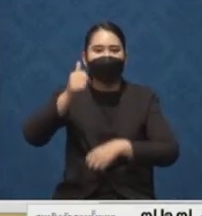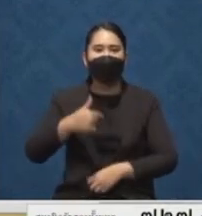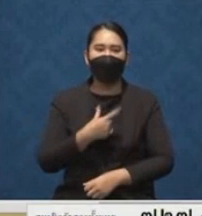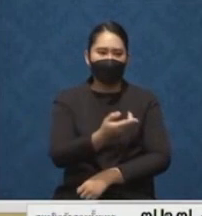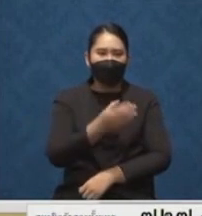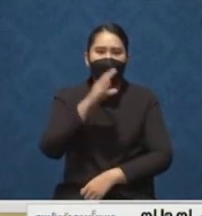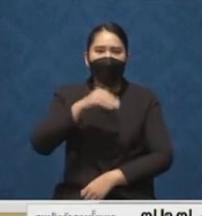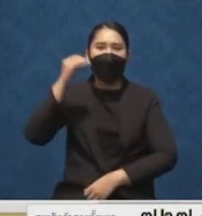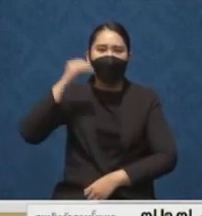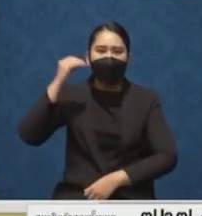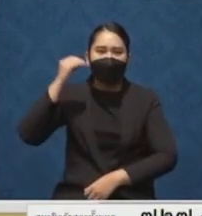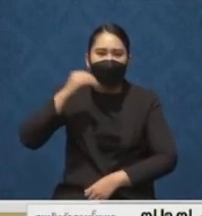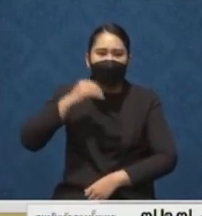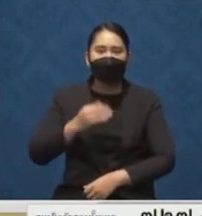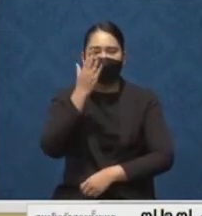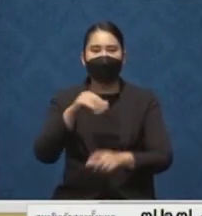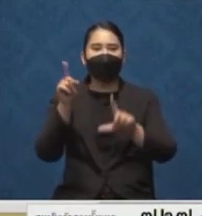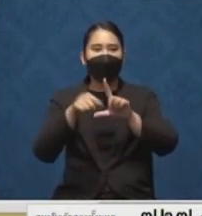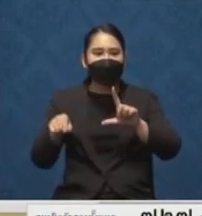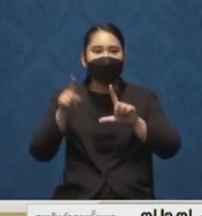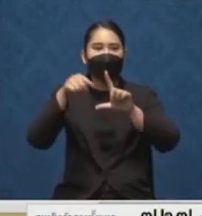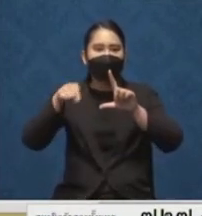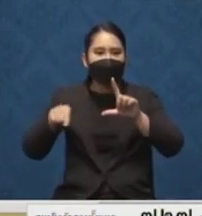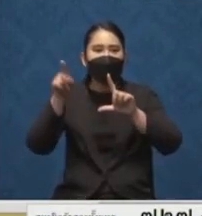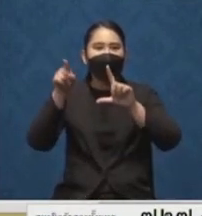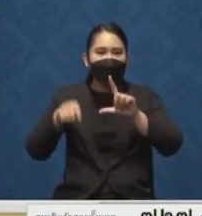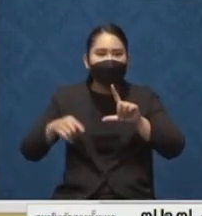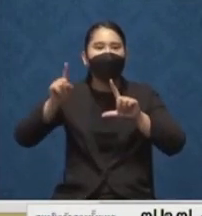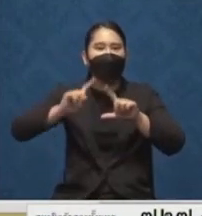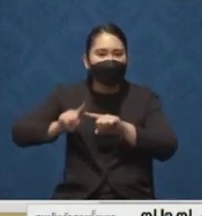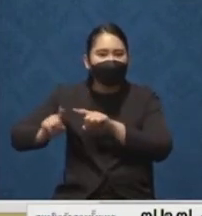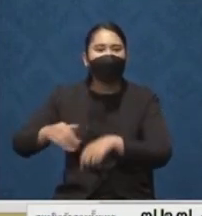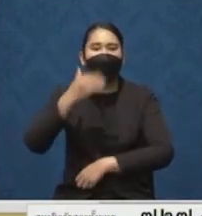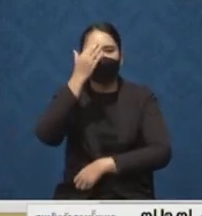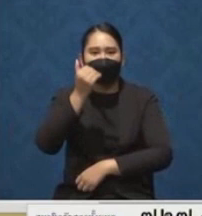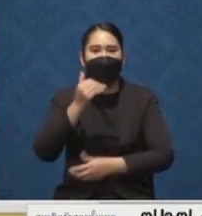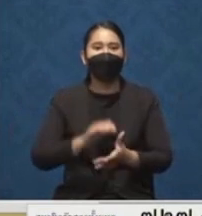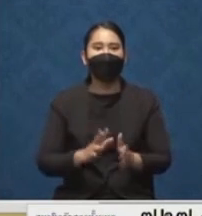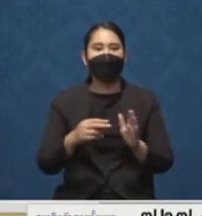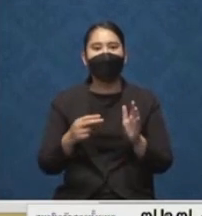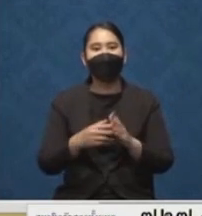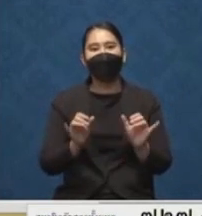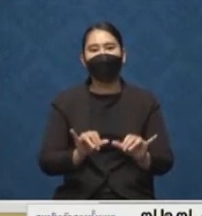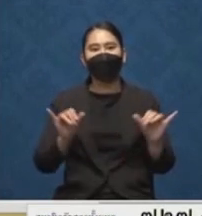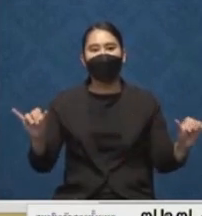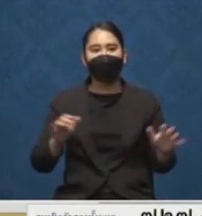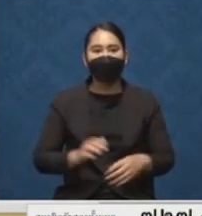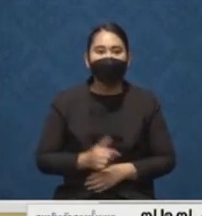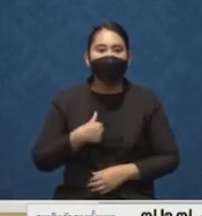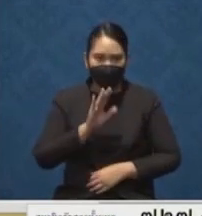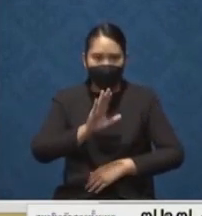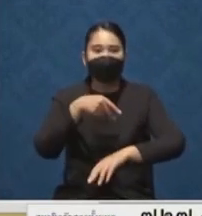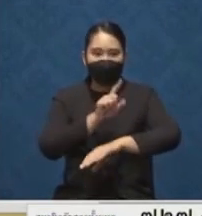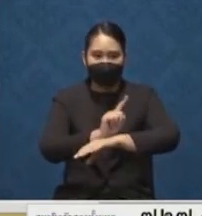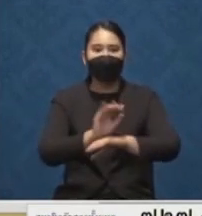ท่านบอกว่าเสียงส่วนใหญ่มาจากพรรคก้าวไกลพรรคก้าวไกลก้าวไกลแบบนั้นแบบนี้แบบนี้ก็ยาวอ่ะครับท่านประธานผมคิดว่าท่านประธานวินิจฉั